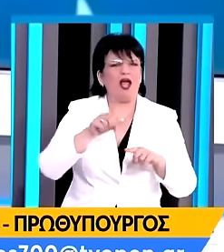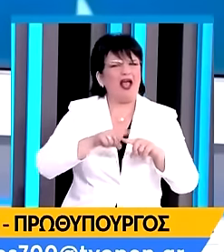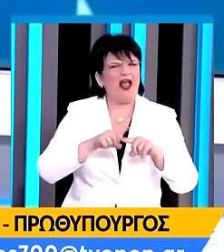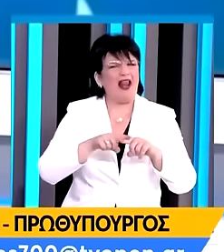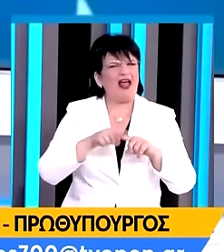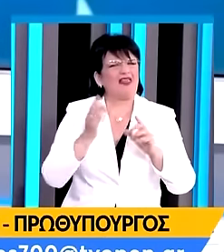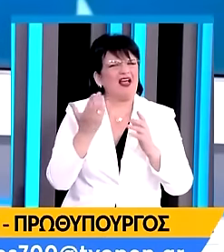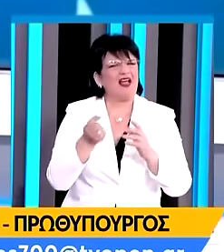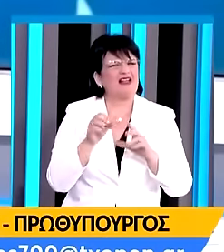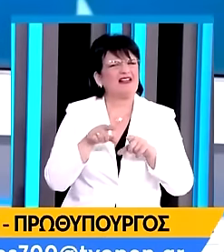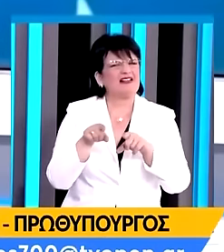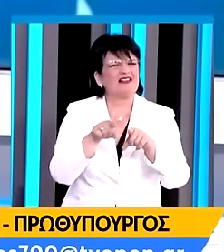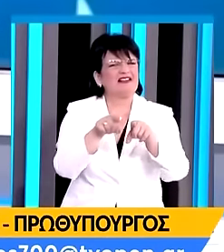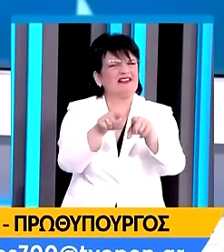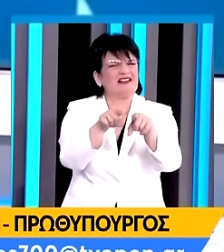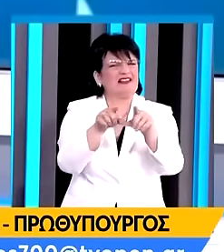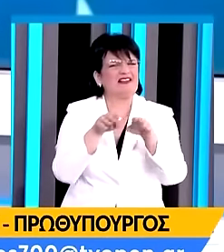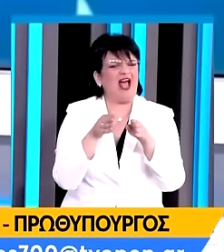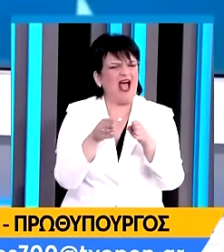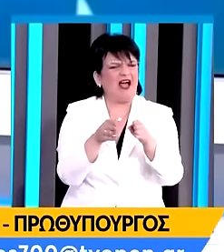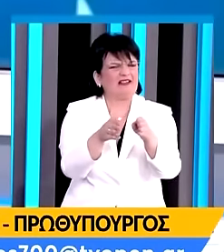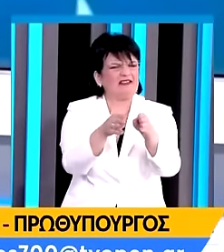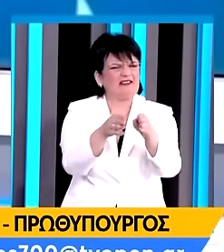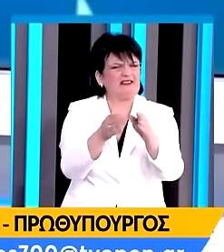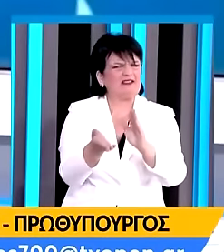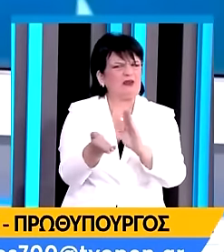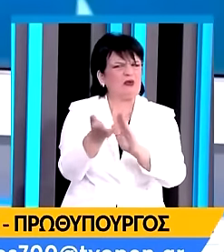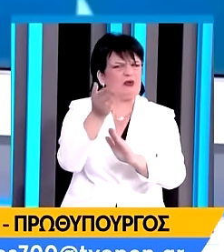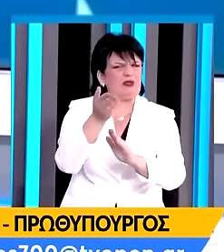υπάρχει αυτή η τάση όλοι να μένουν μόνοι τους. Ναι. Αν συγκατοικήσεις όμως